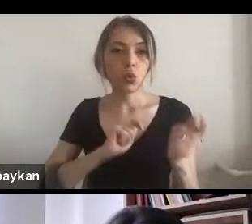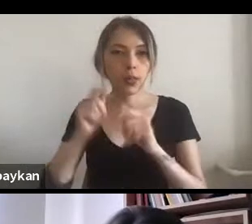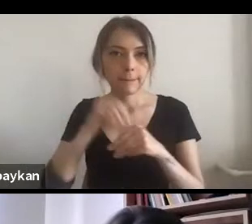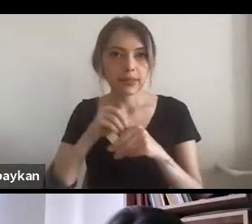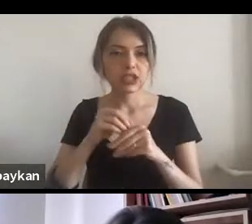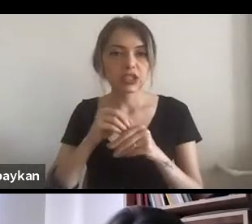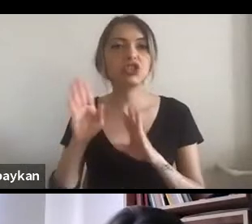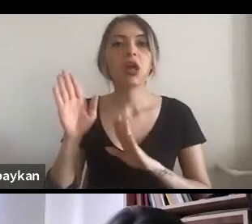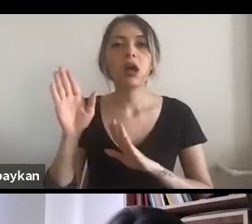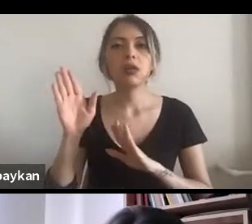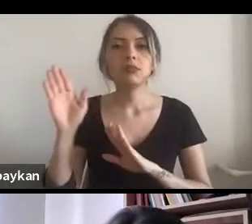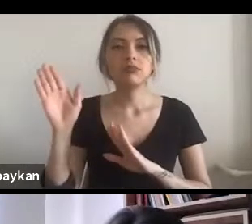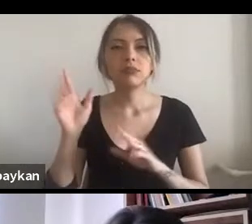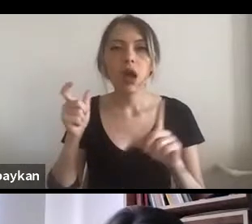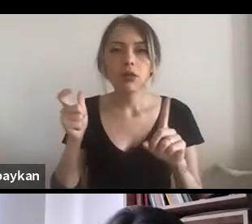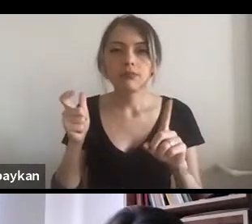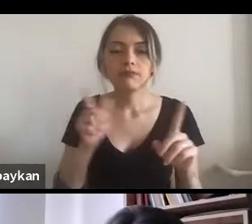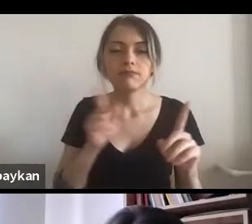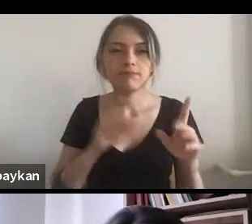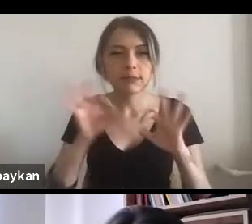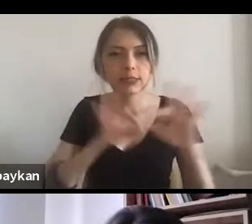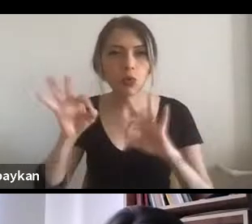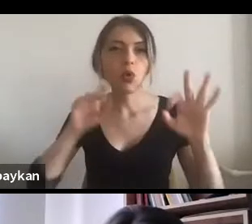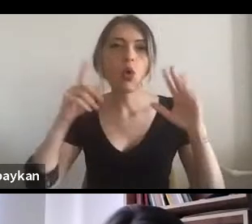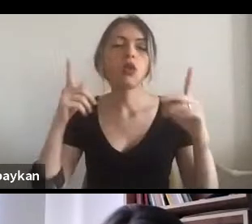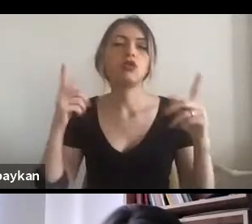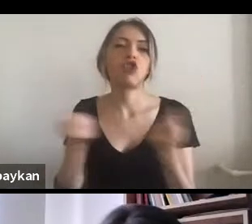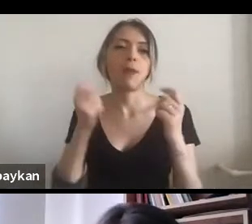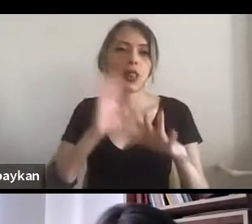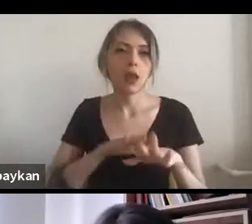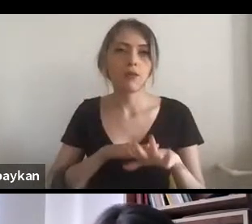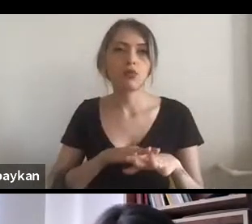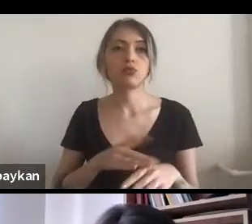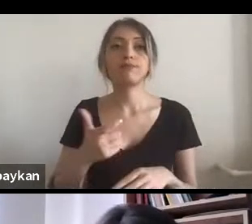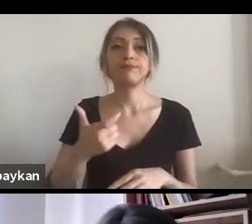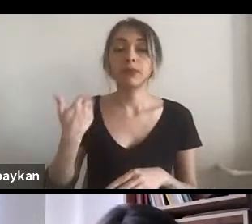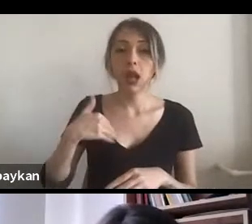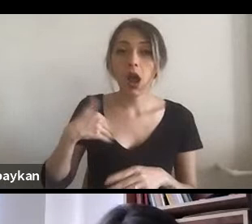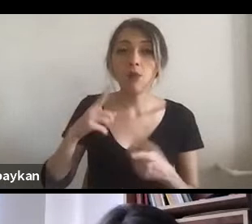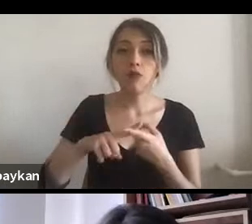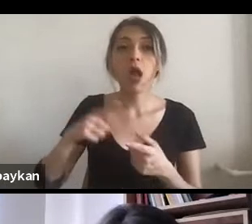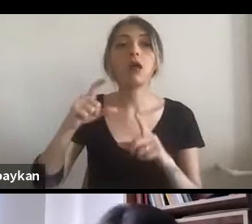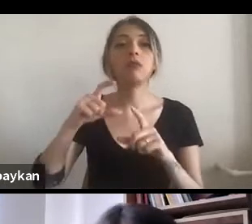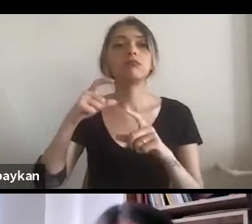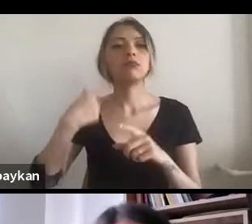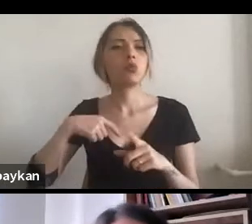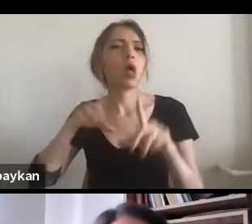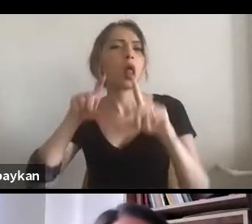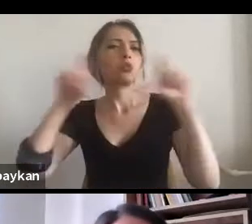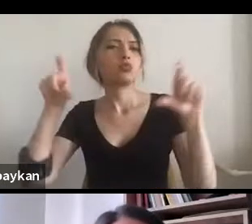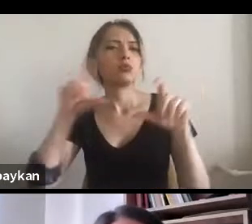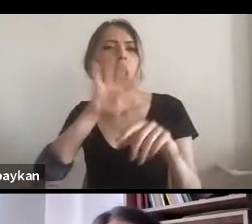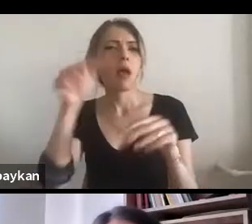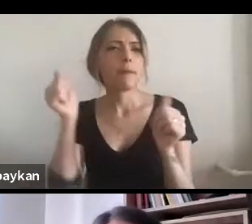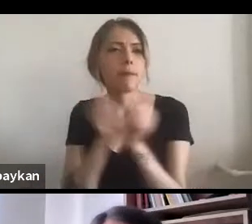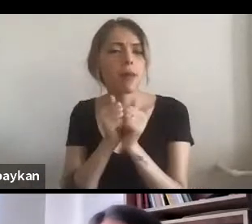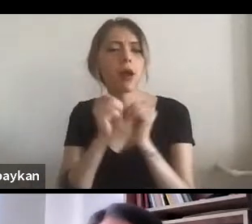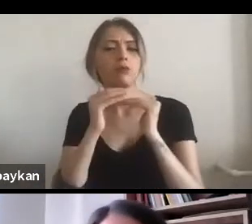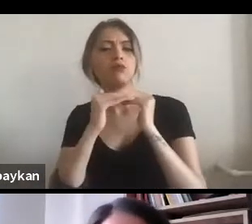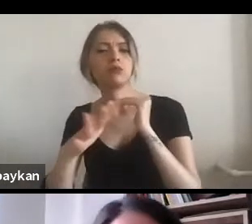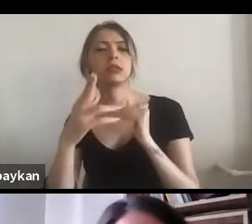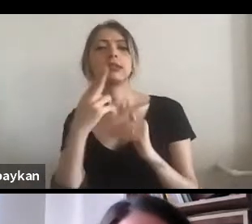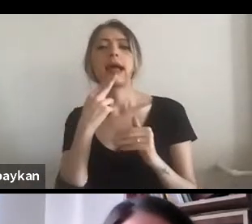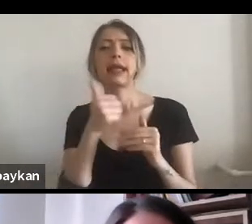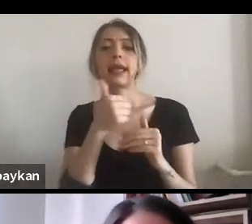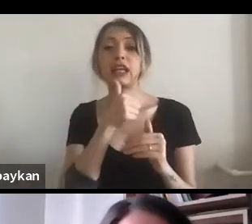izleme faaliyetleri yürütüyoruz. Kamu ve özel kurumlarla, devlet dışı aktörlerle toplumsal cinsiyet eşitliğinin hayata